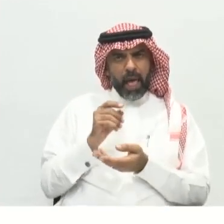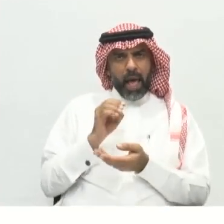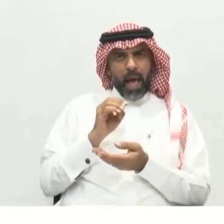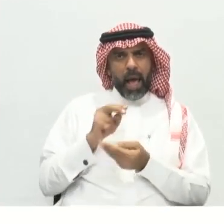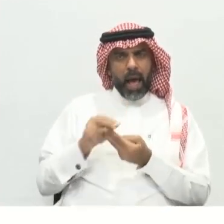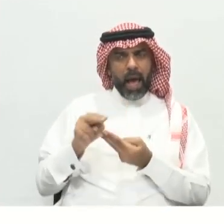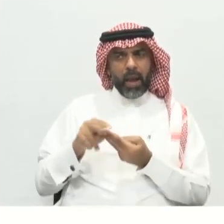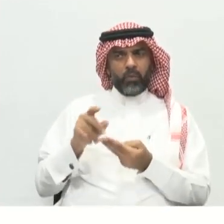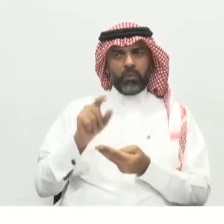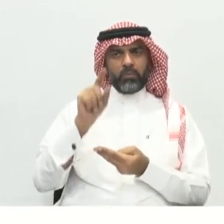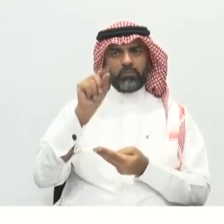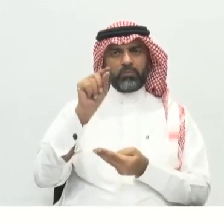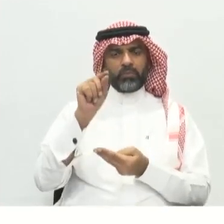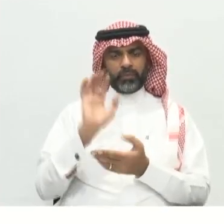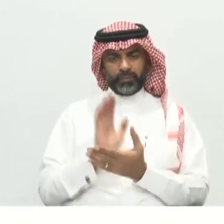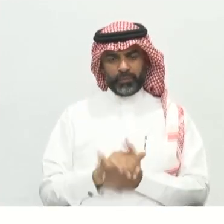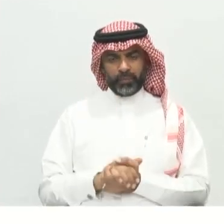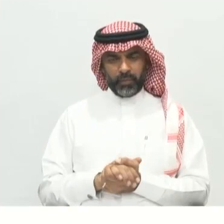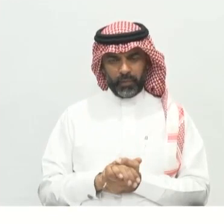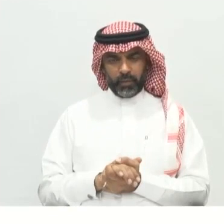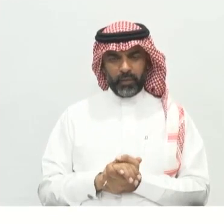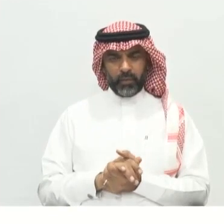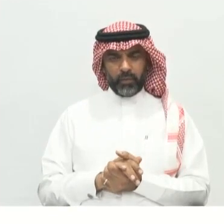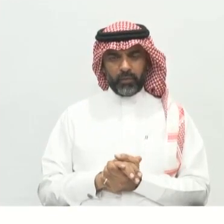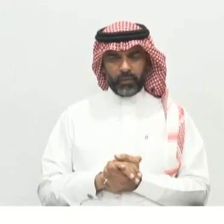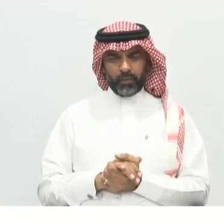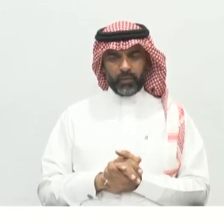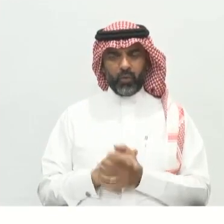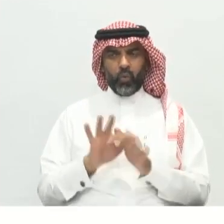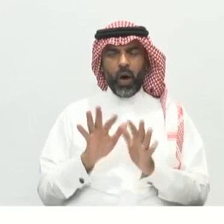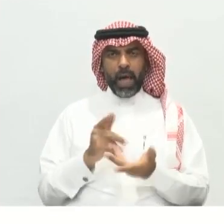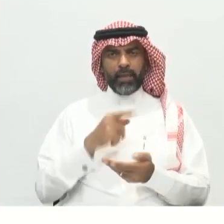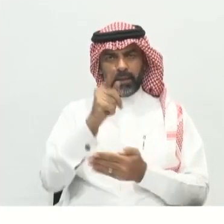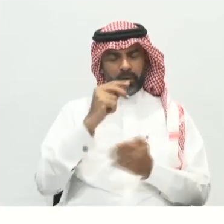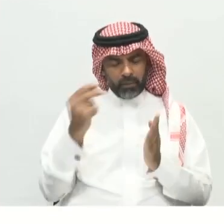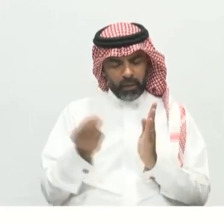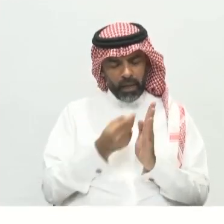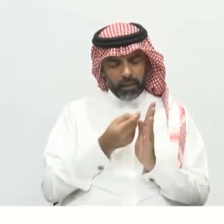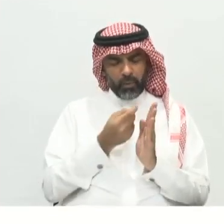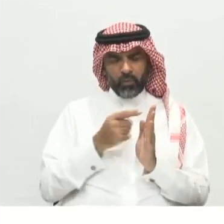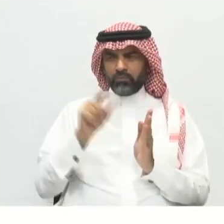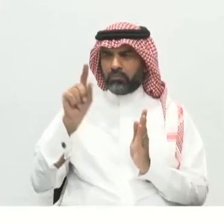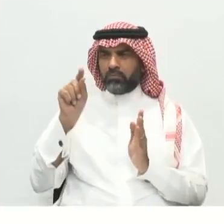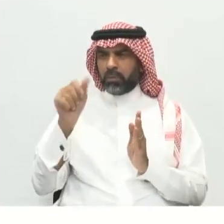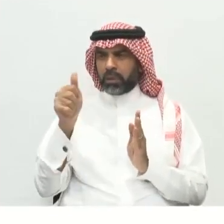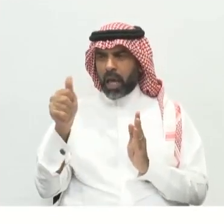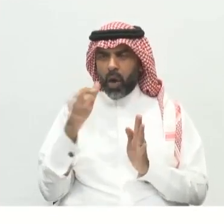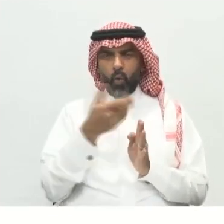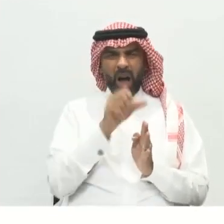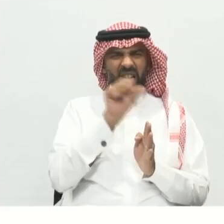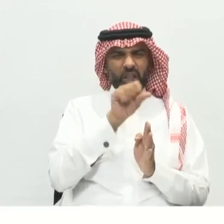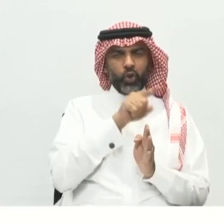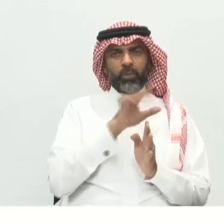كفاءه اداه خوارزمي الحل القوه المفرطه وبرمجه الاعداد ومزايا وعيوب كل منهما